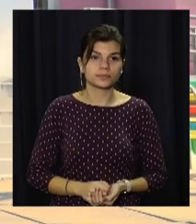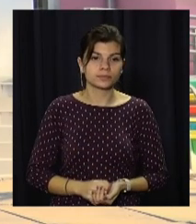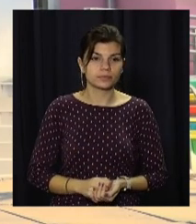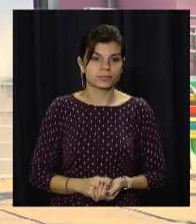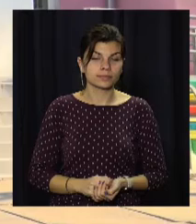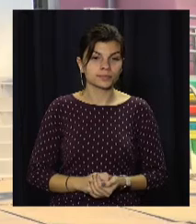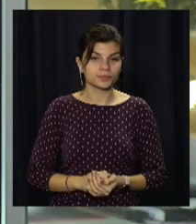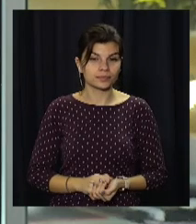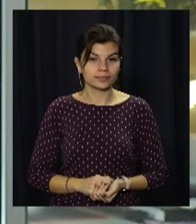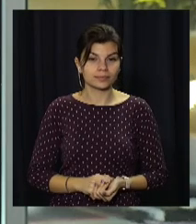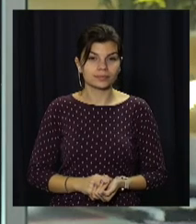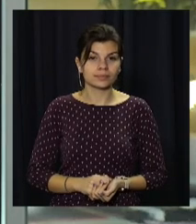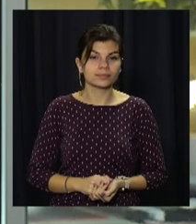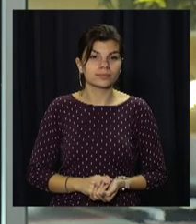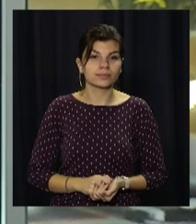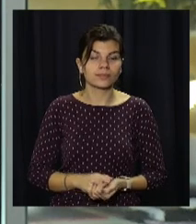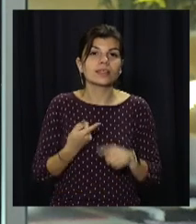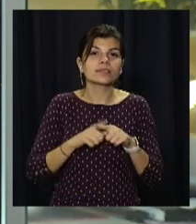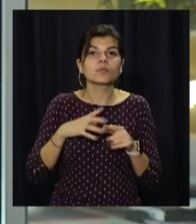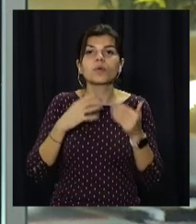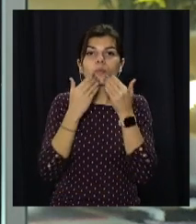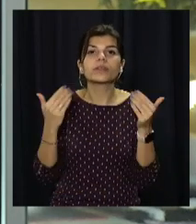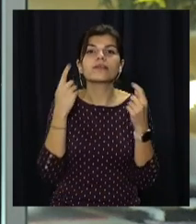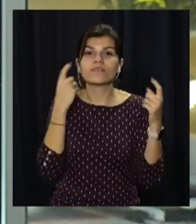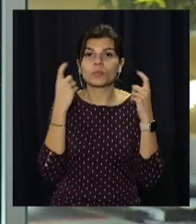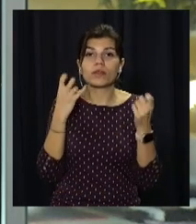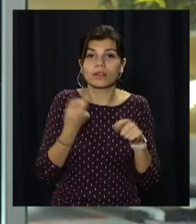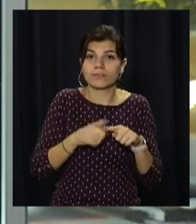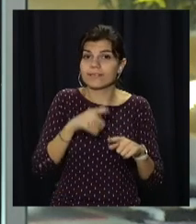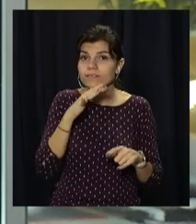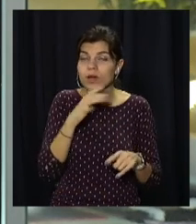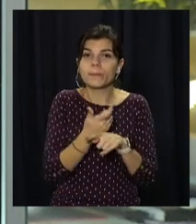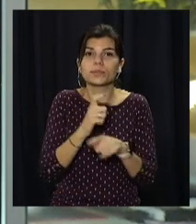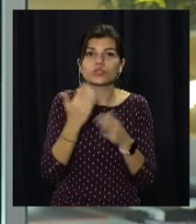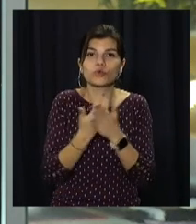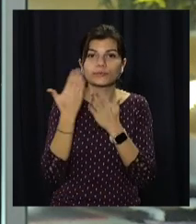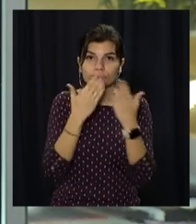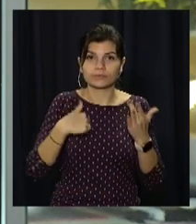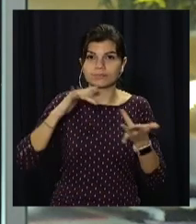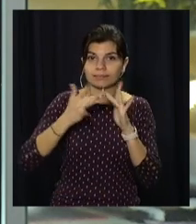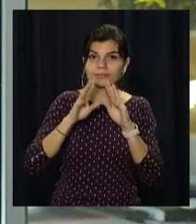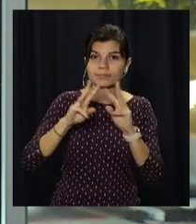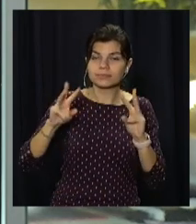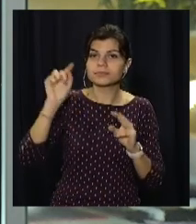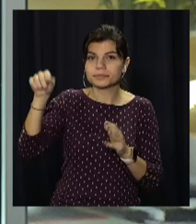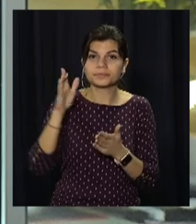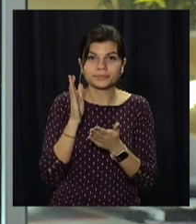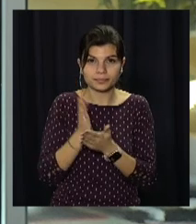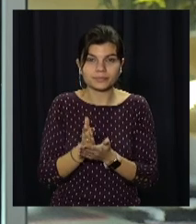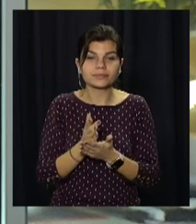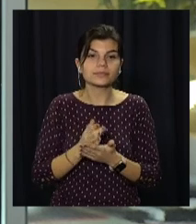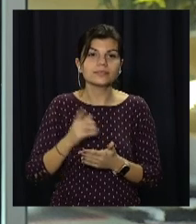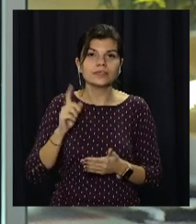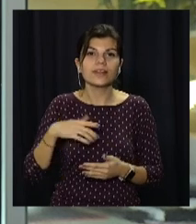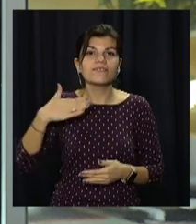телеканал «Відкритий». Це була остання інформація на цю годину. Більше новин читайте на нашому сайті